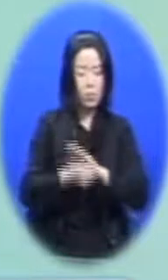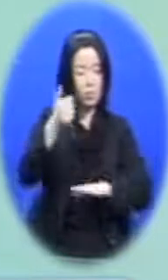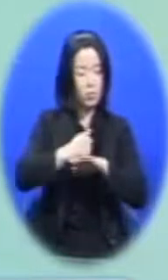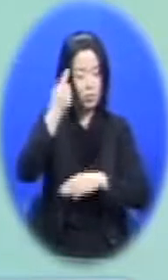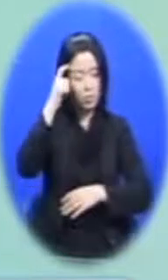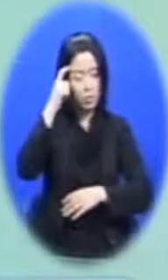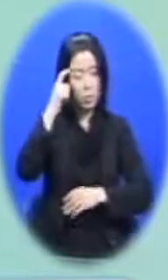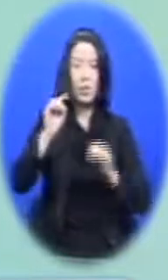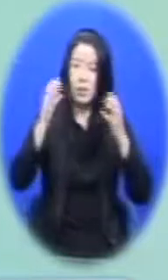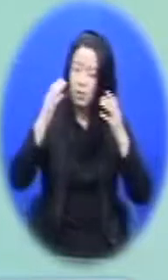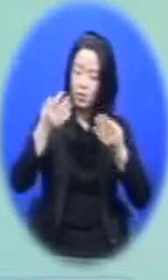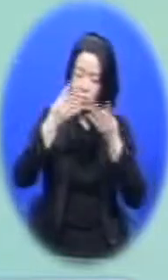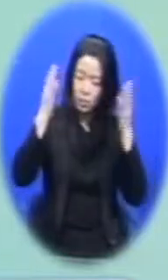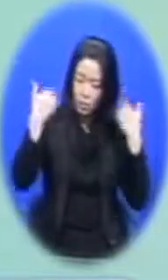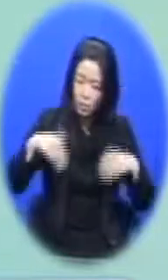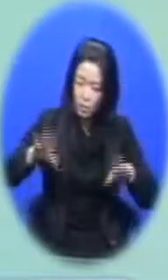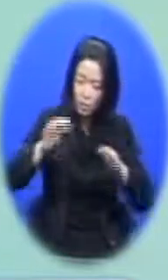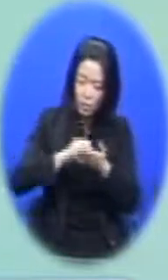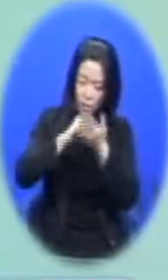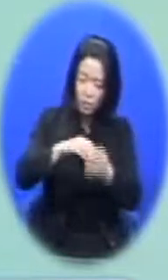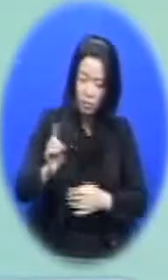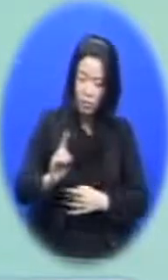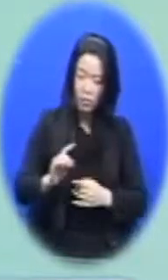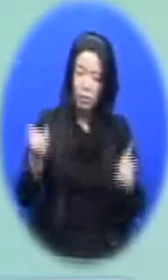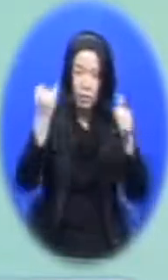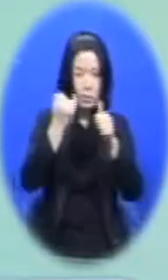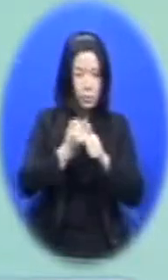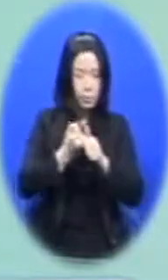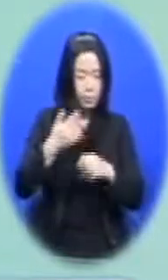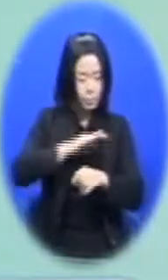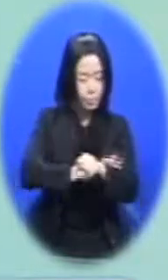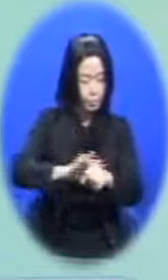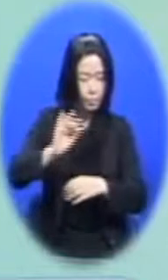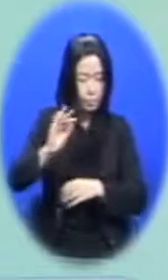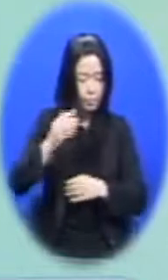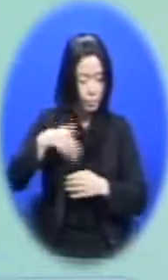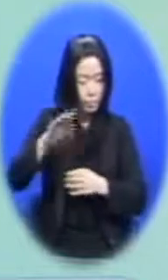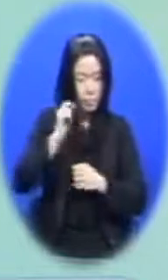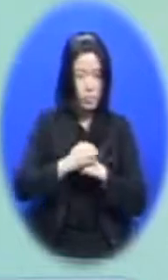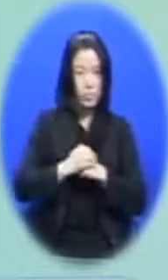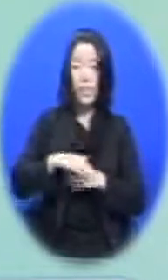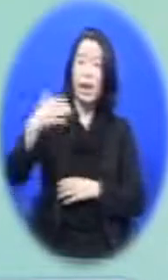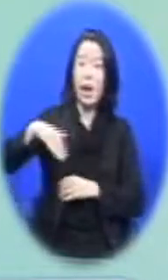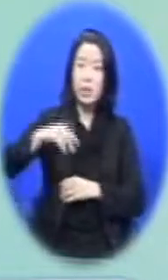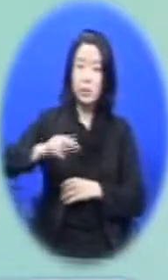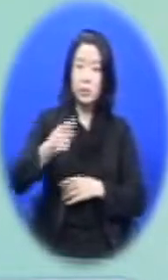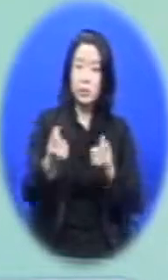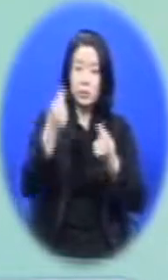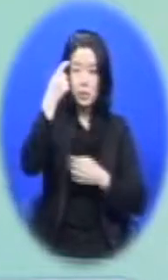성공인가, 아이들이 대학 가는 건가, 애들이 시집장가 잘 가는 건가? 아니, 아직도